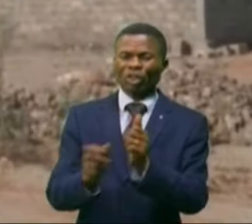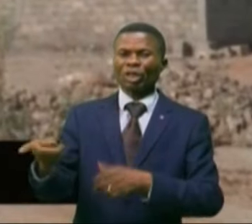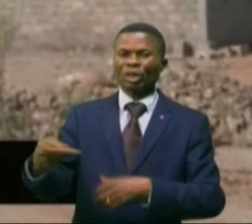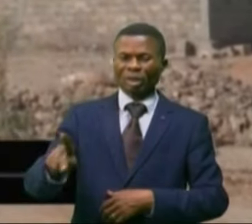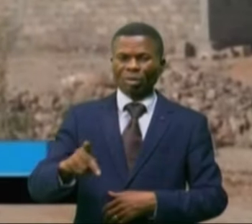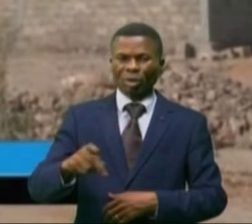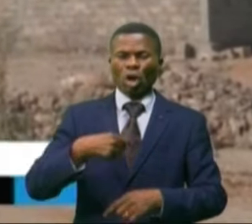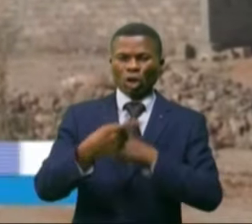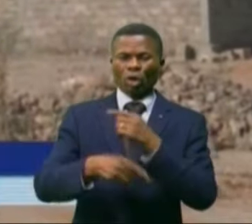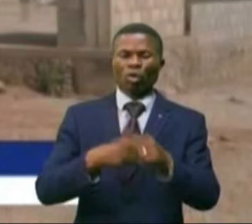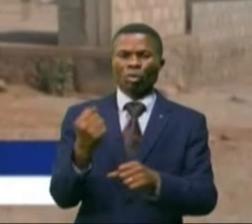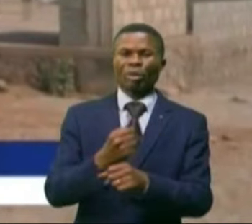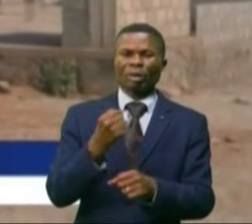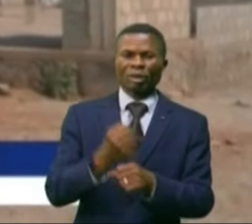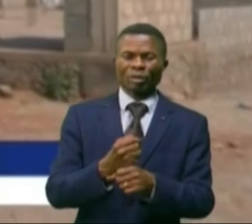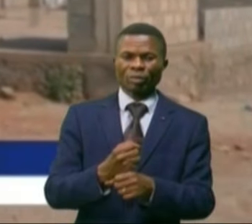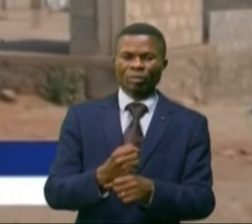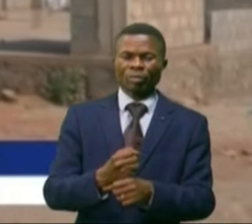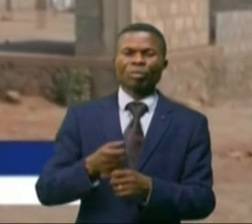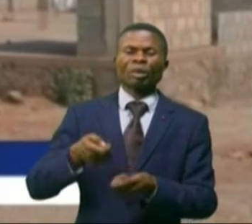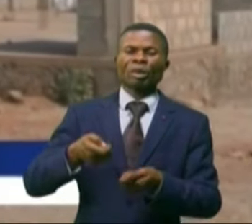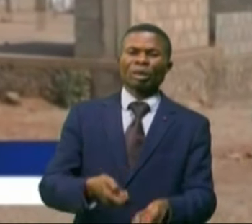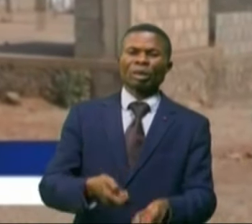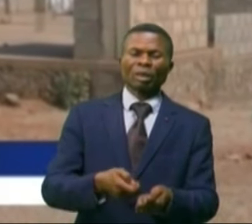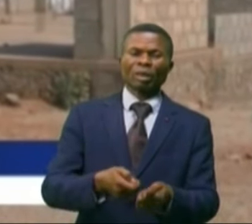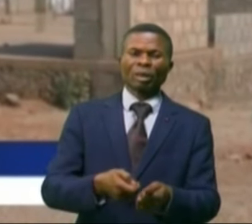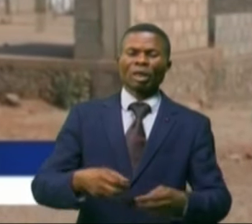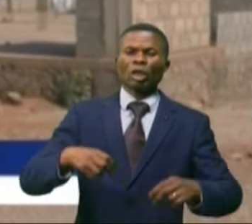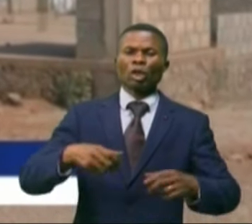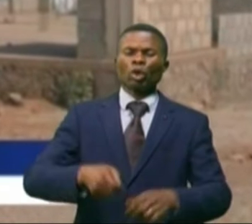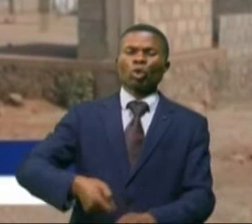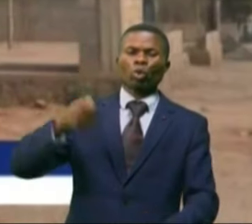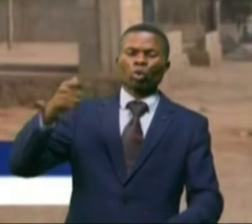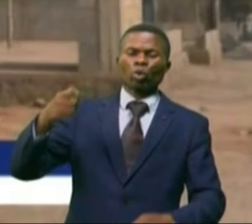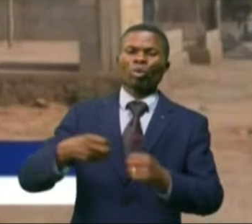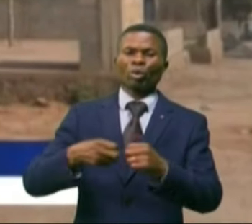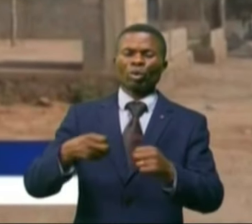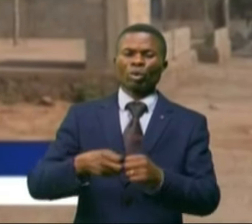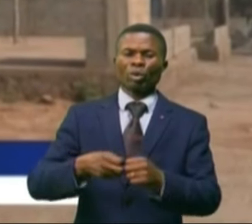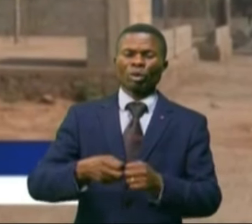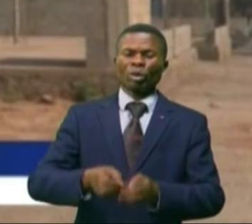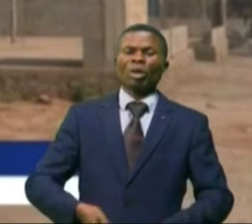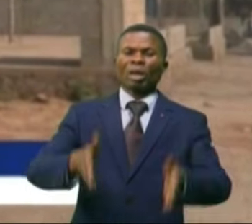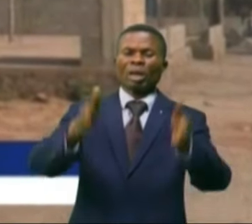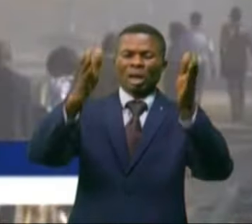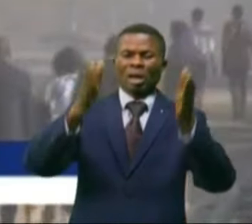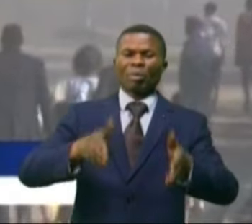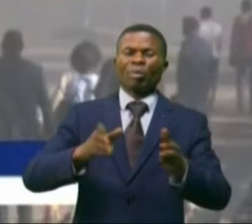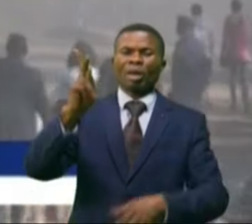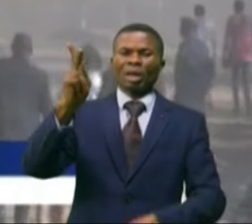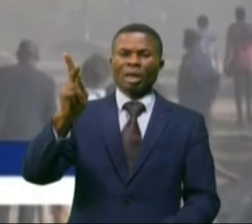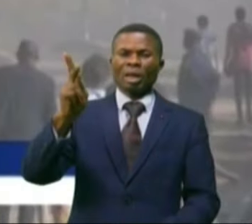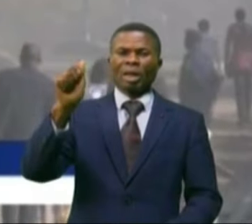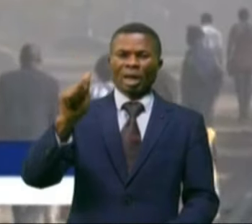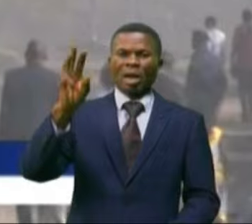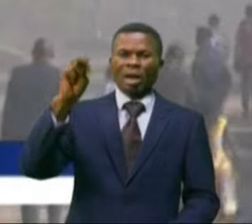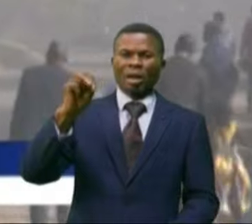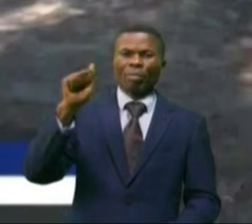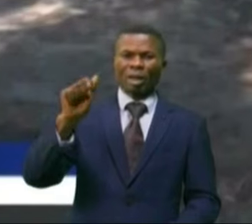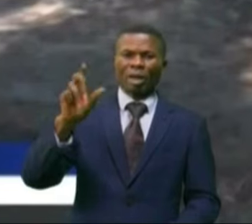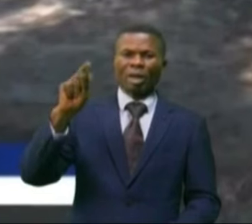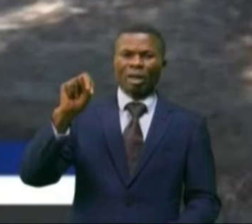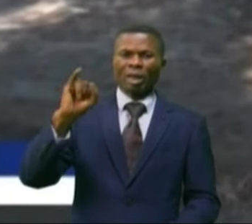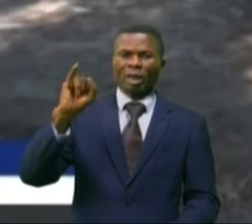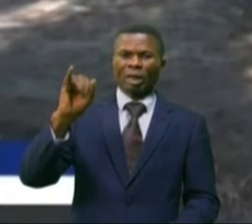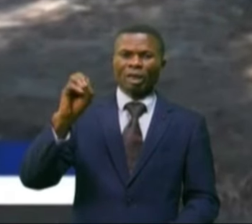débuté le travaux d'implantation de l'arrêt central situé sur le boulevard Kamagnola et l'avenue de la Mine dans la commune